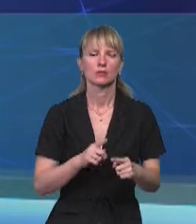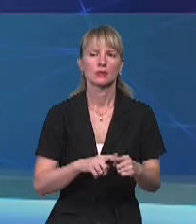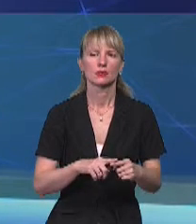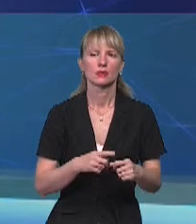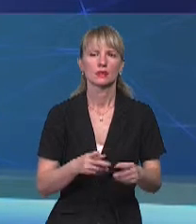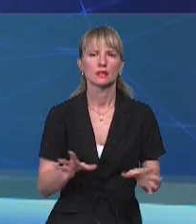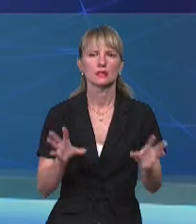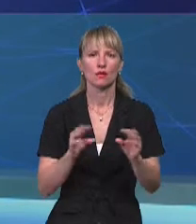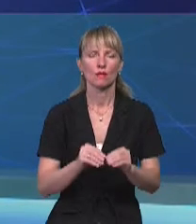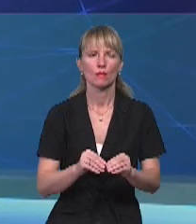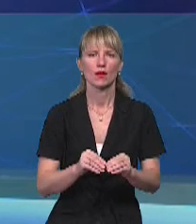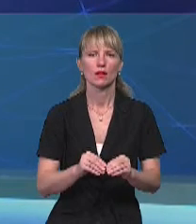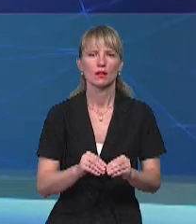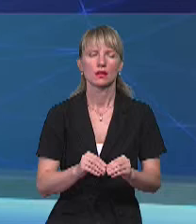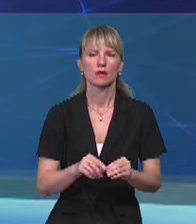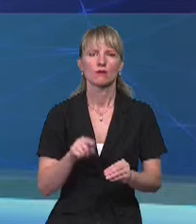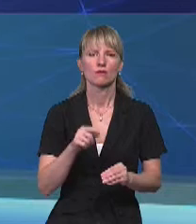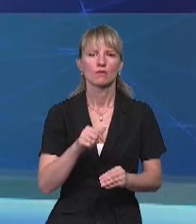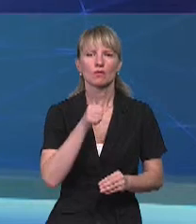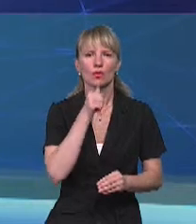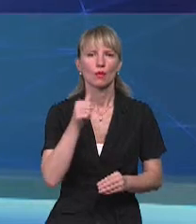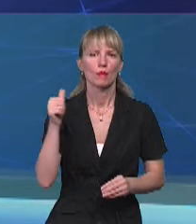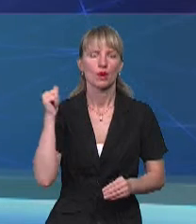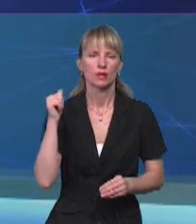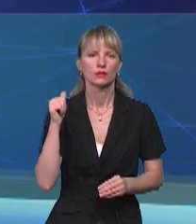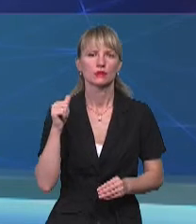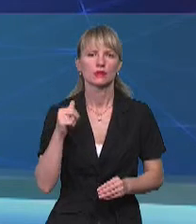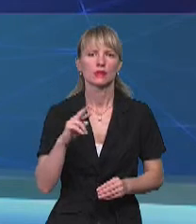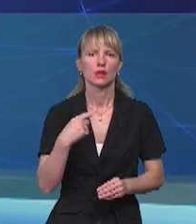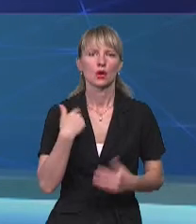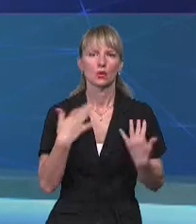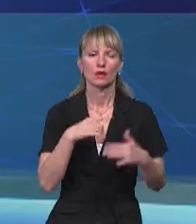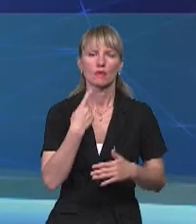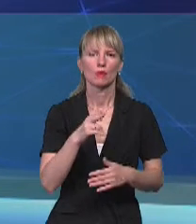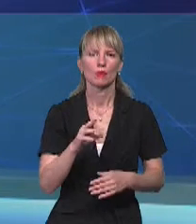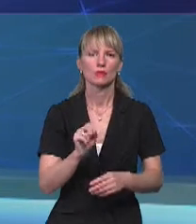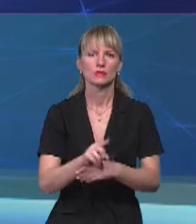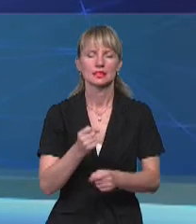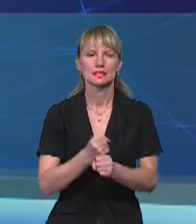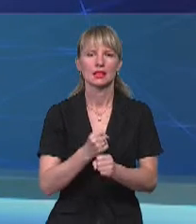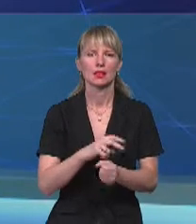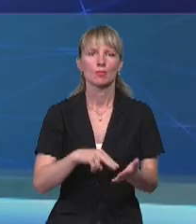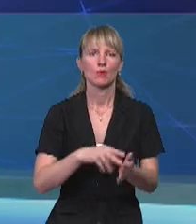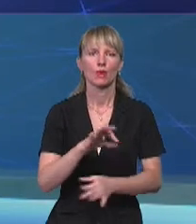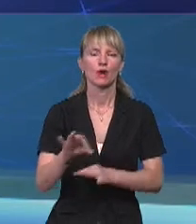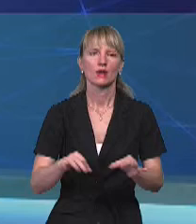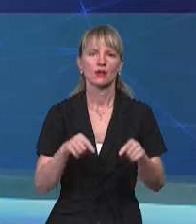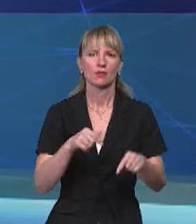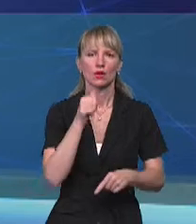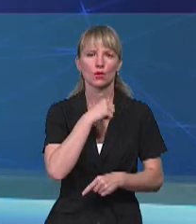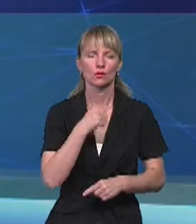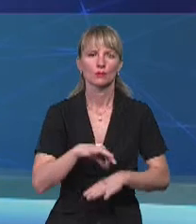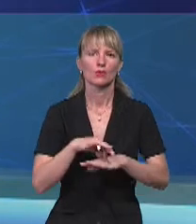все це совпало якраз і в тому році. Я вже говорив по заданню мера, ми зробили проєкт, в цьому році